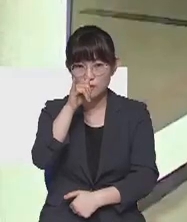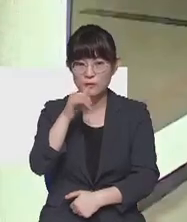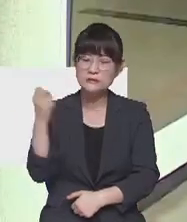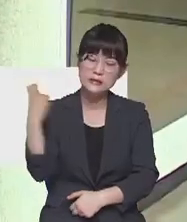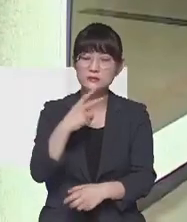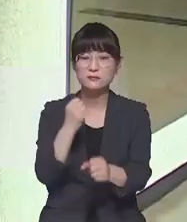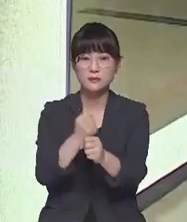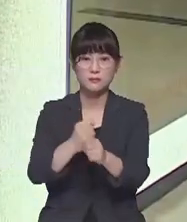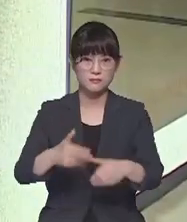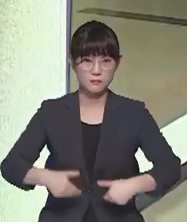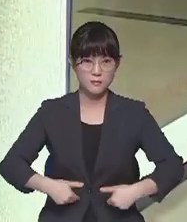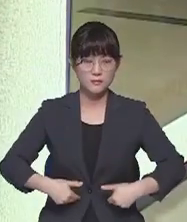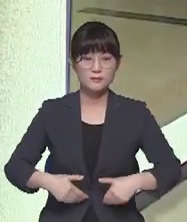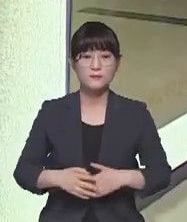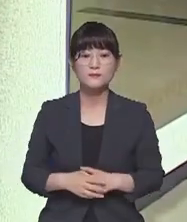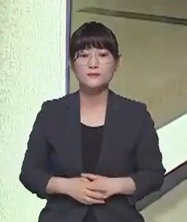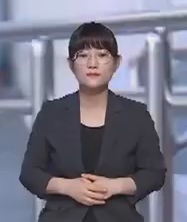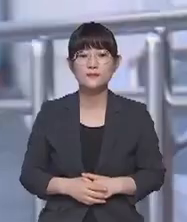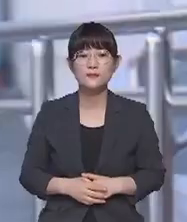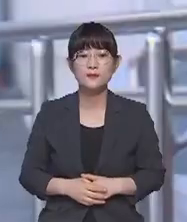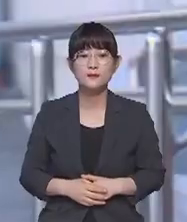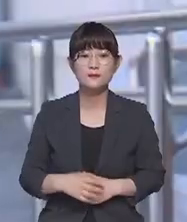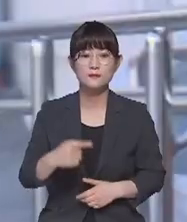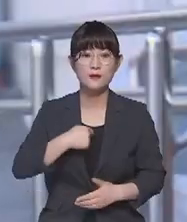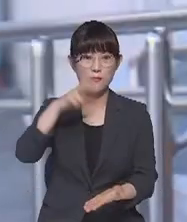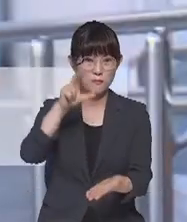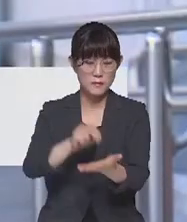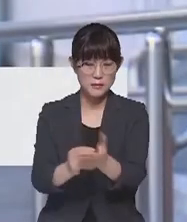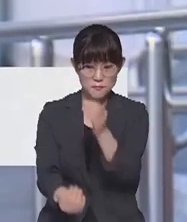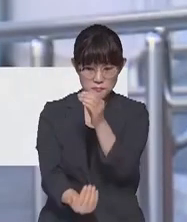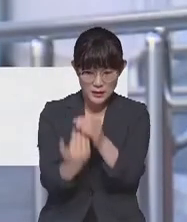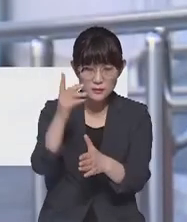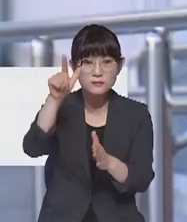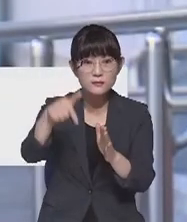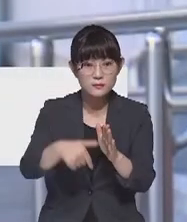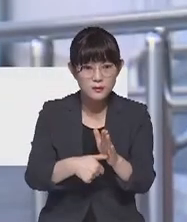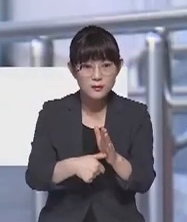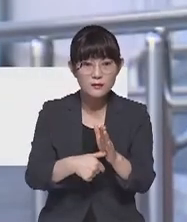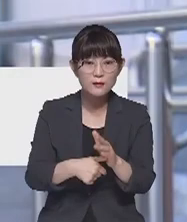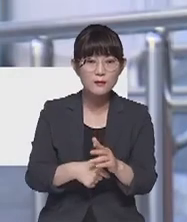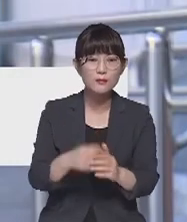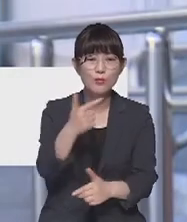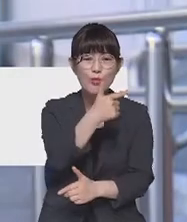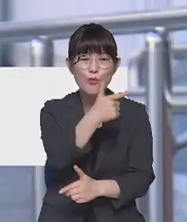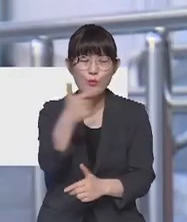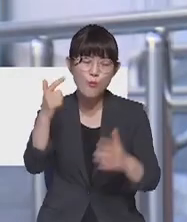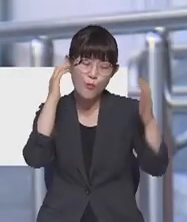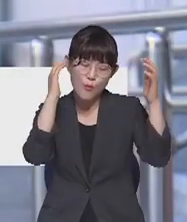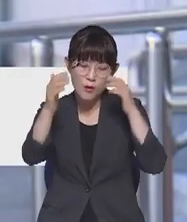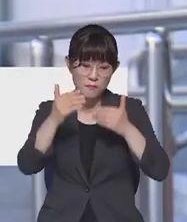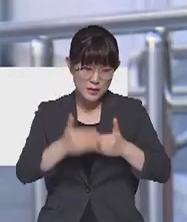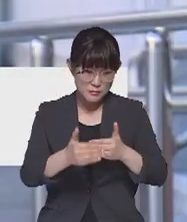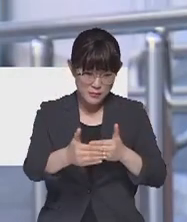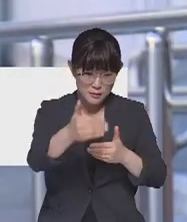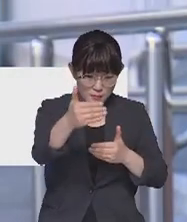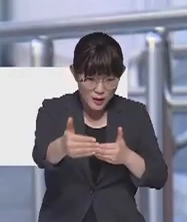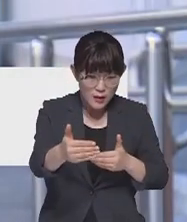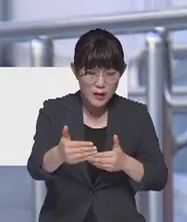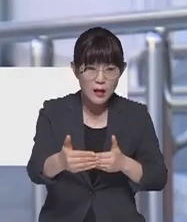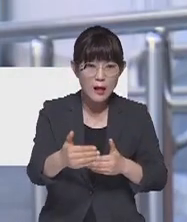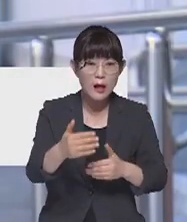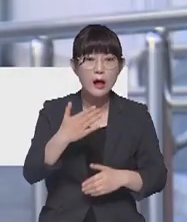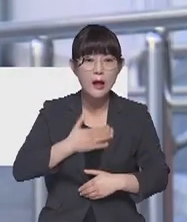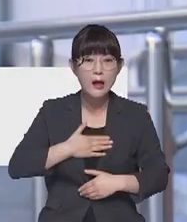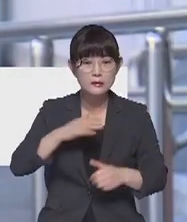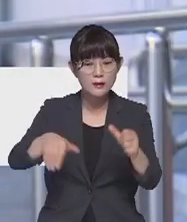재정비가 필요하다고 요구했습니다. 나에게 문제가 터졌을 때 이제 너무나 복잡한 절차, 너무나 좀 알아봐야 될 게 많은 거